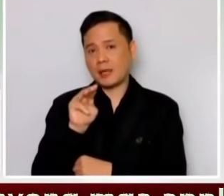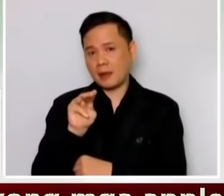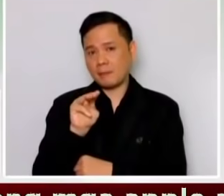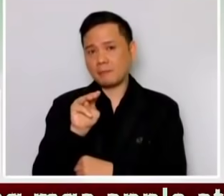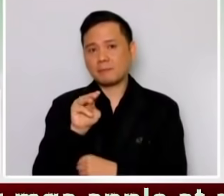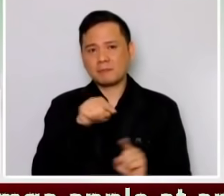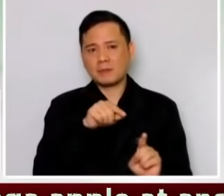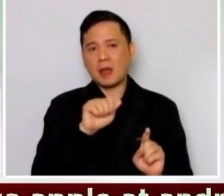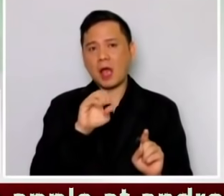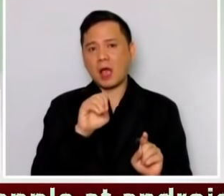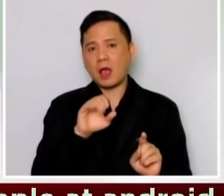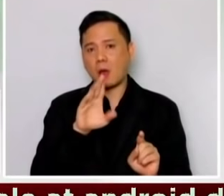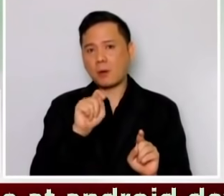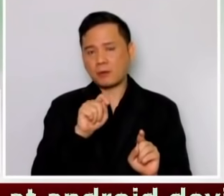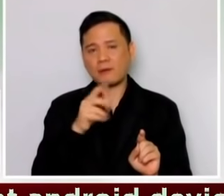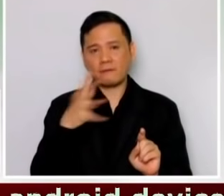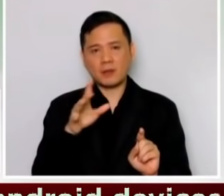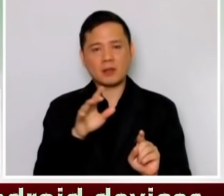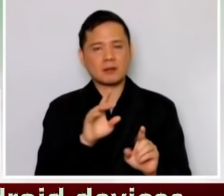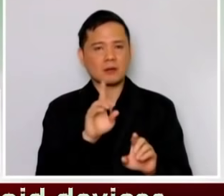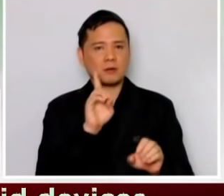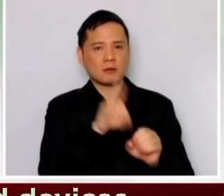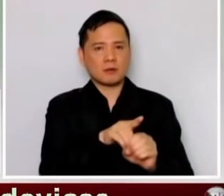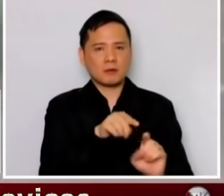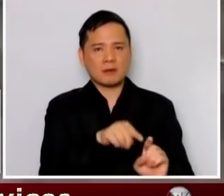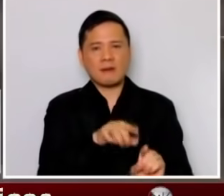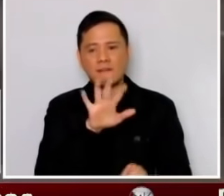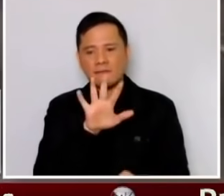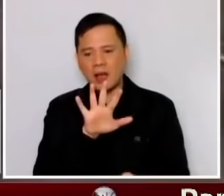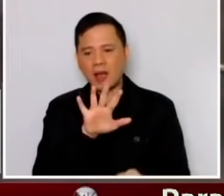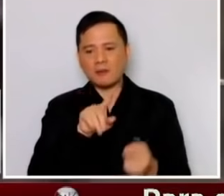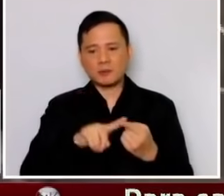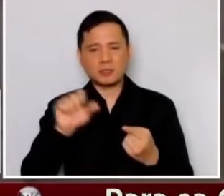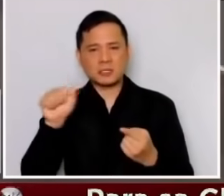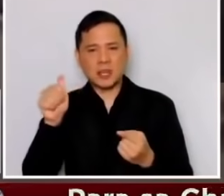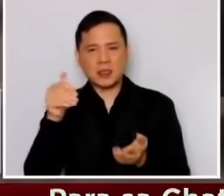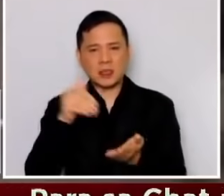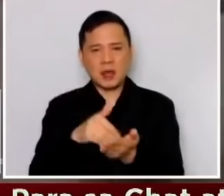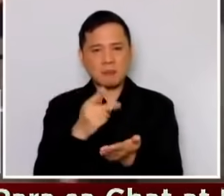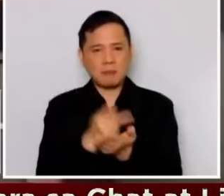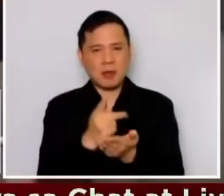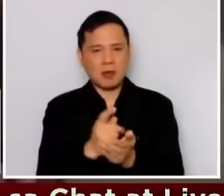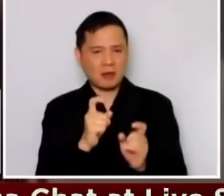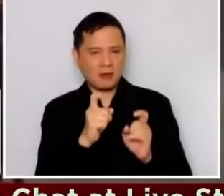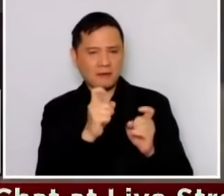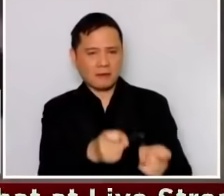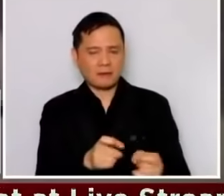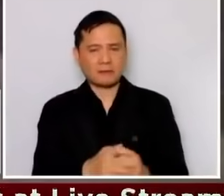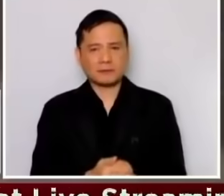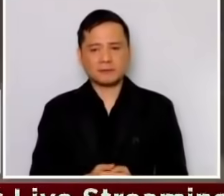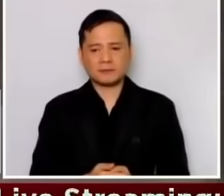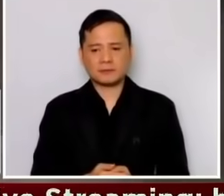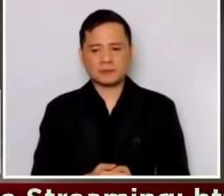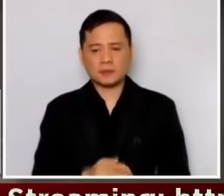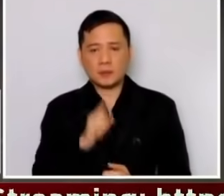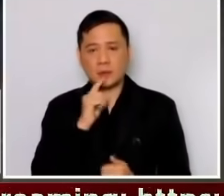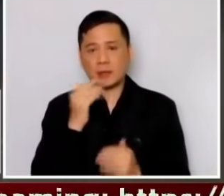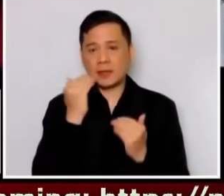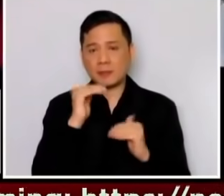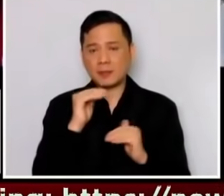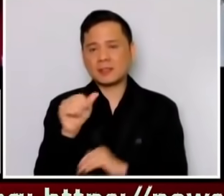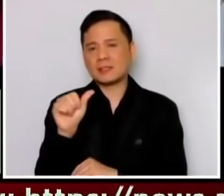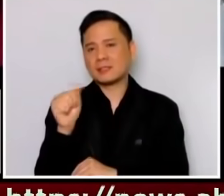cash gift na 5 hanggang 10,000 pesos. Kahit lagpas 10,000 pesos ang pensyon, hanggang 10,000 lang ang cash